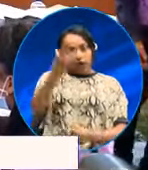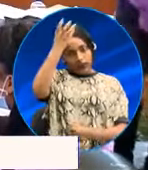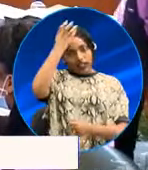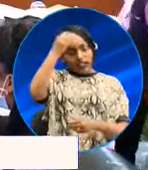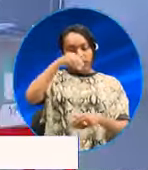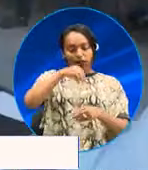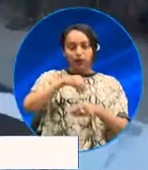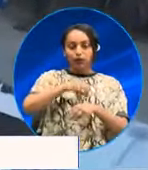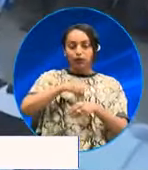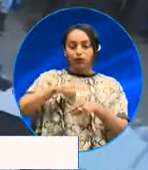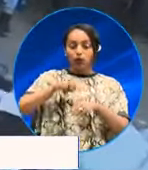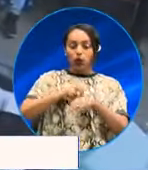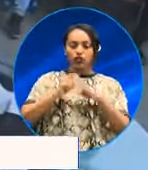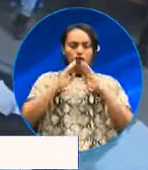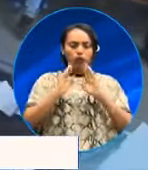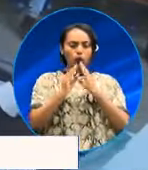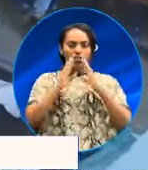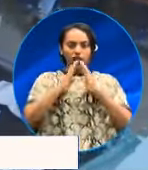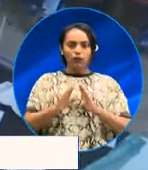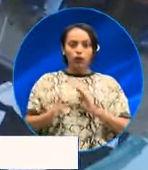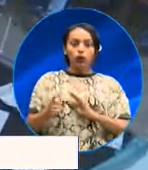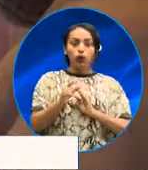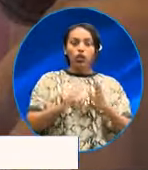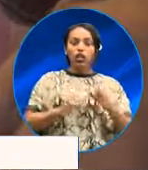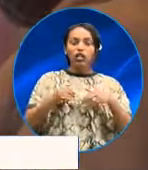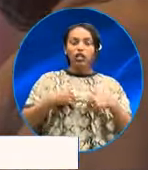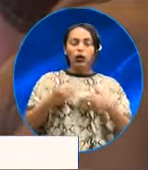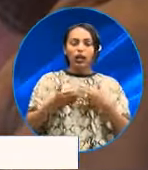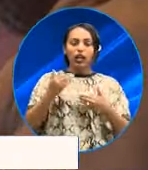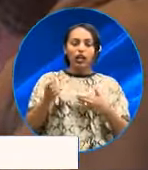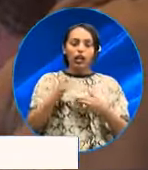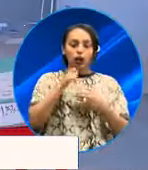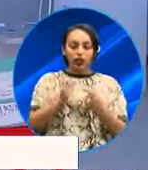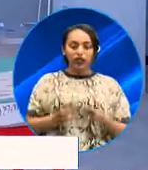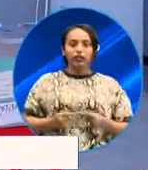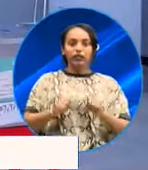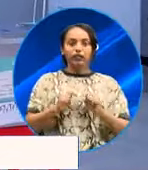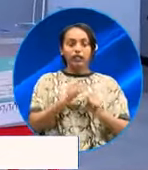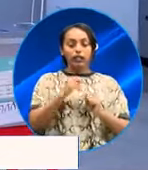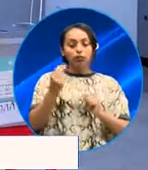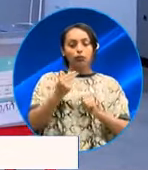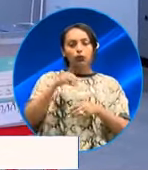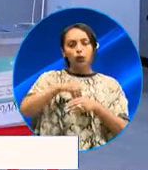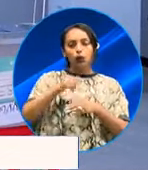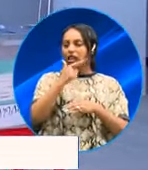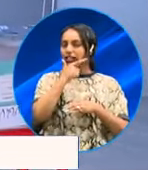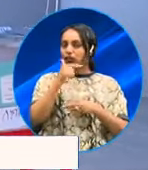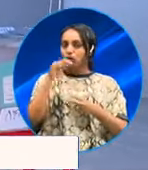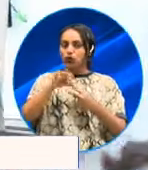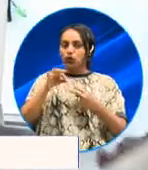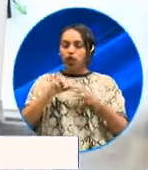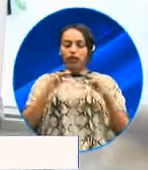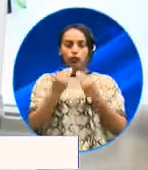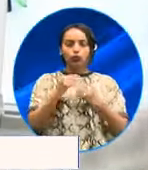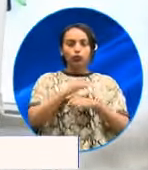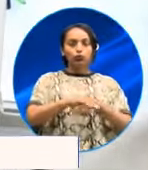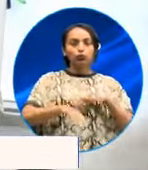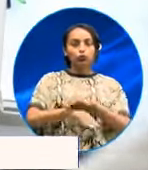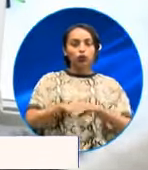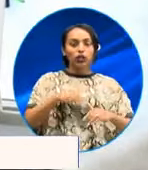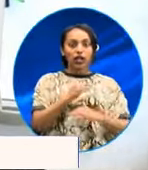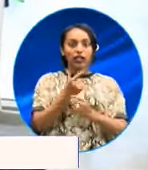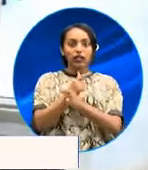መንግስት የምርጫ ወቅት የጸጥታ ሁኔታ ሰላማዊ እንዲሆን ያደረገው ያላሰለሰ ጥረትና የምርጫ ቦርድ ለታዛቢዎች የምርጫ ጣቢያዎች ምቹና